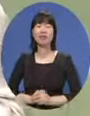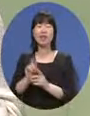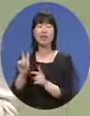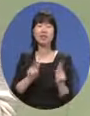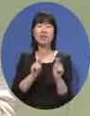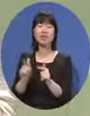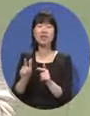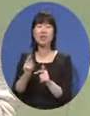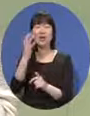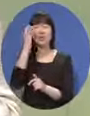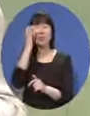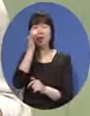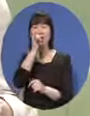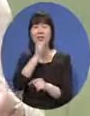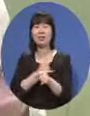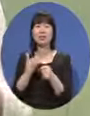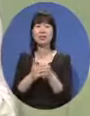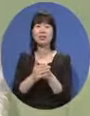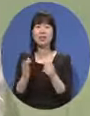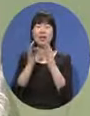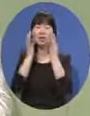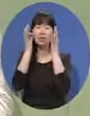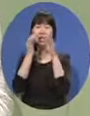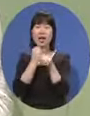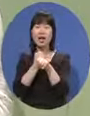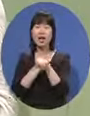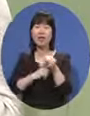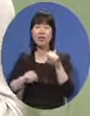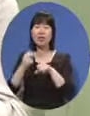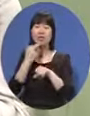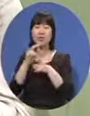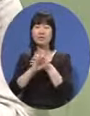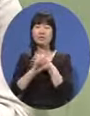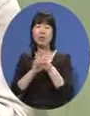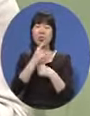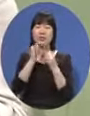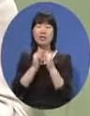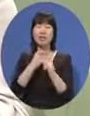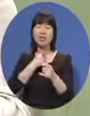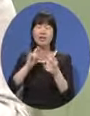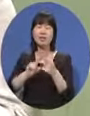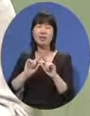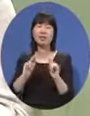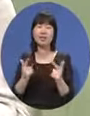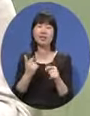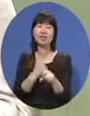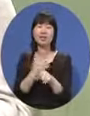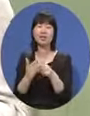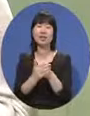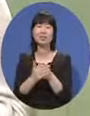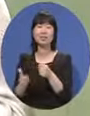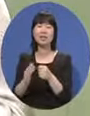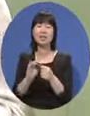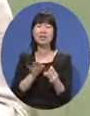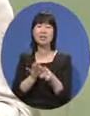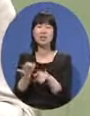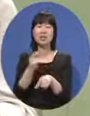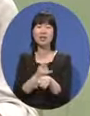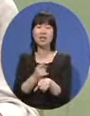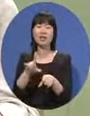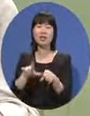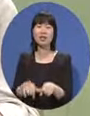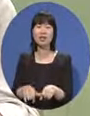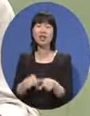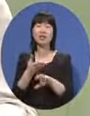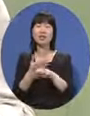합성 본인 고달 푸시 줘 이렇게 부지런하게 움직이지 않으면 이제보니 원하는 걸 안 되십니까 그 대신에 잔소리를 하면서